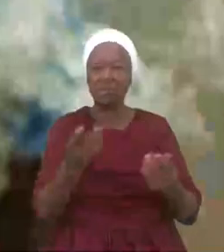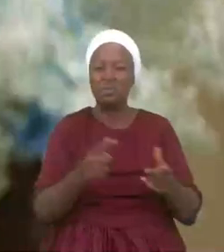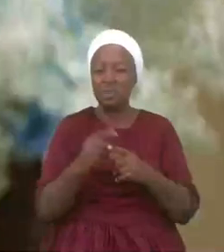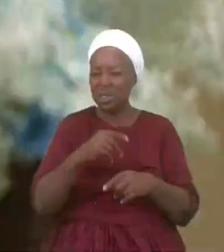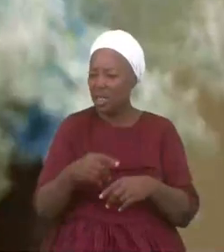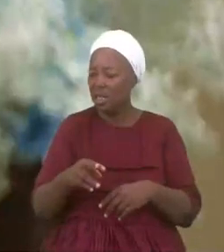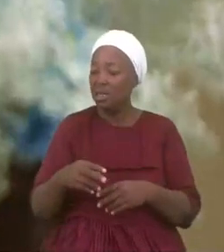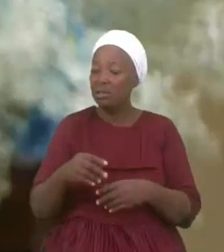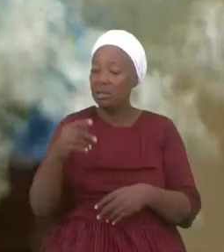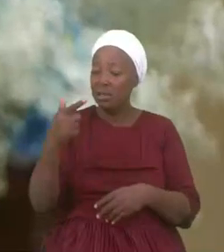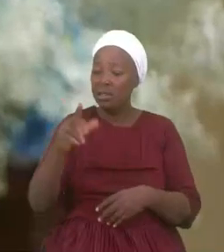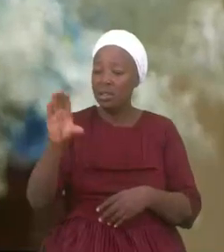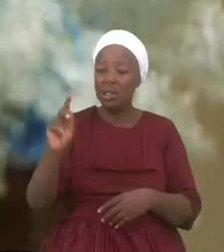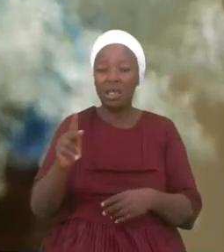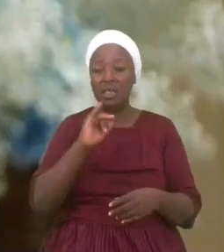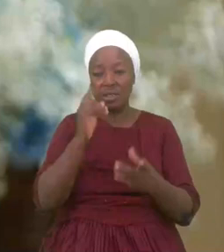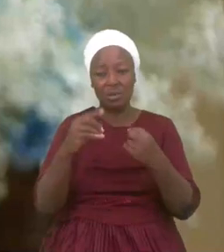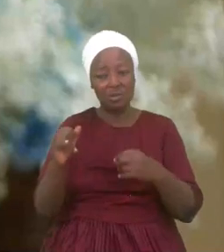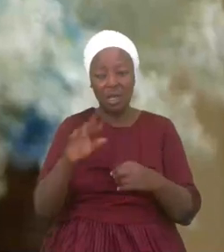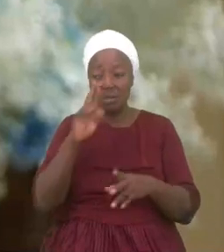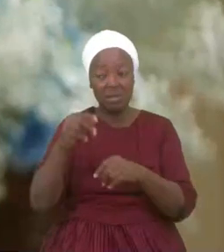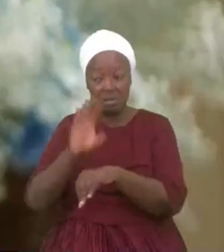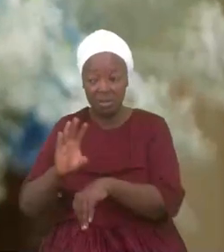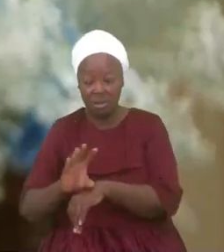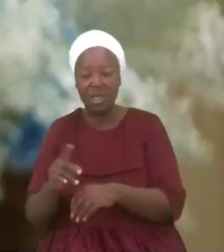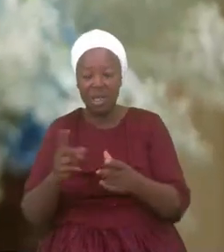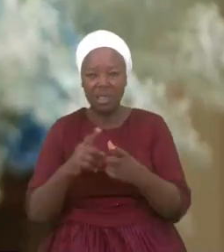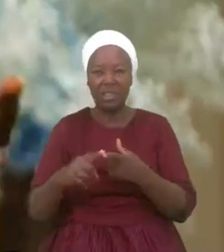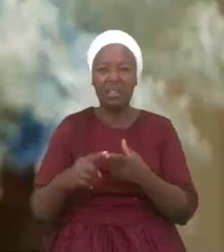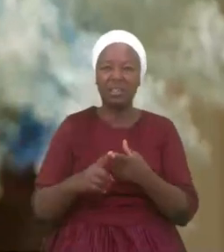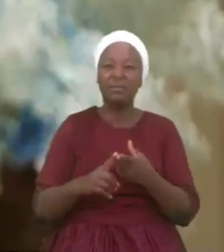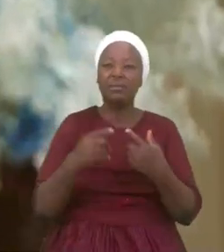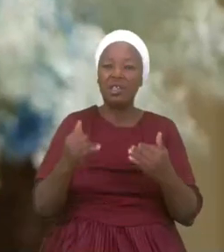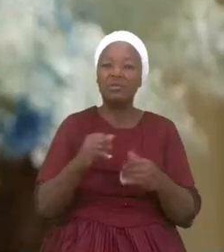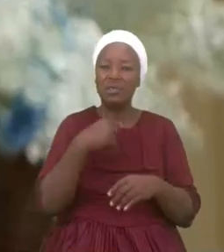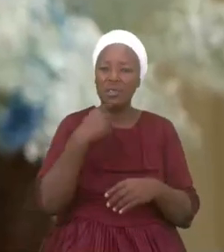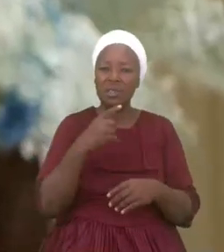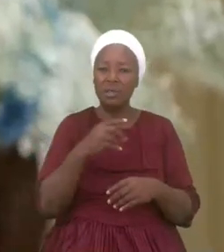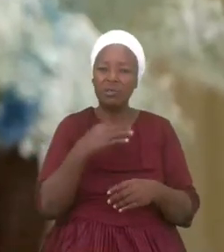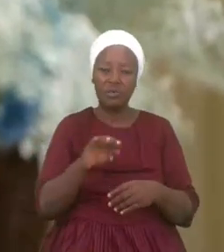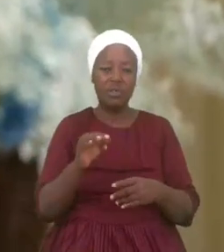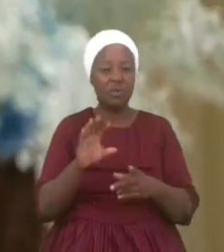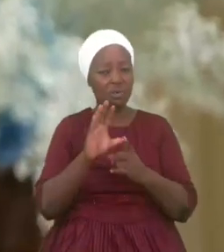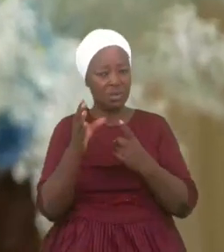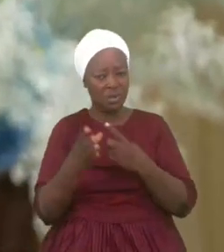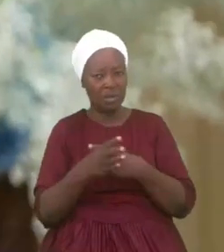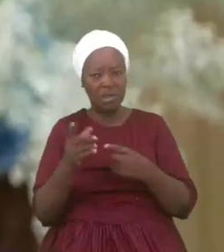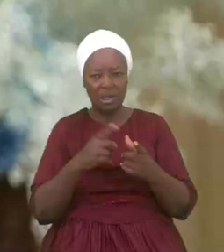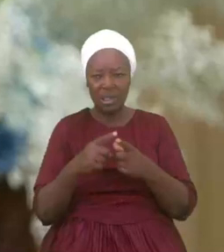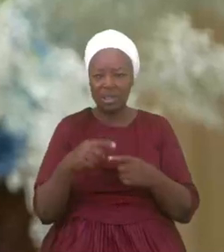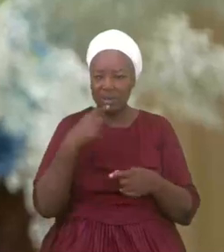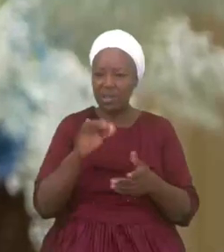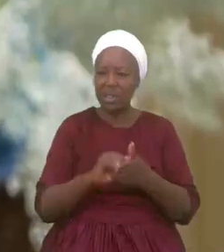on l'encouragé qu'il y a d'ici que et tu as l'église et tu l'as que j'ai appelé mes parents pour leur parler de mon